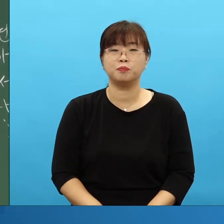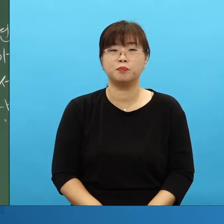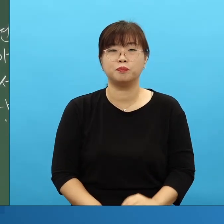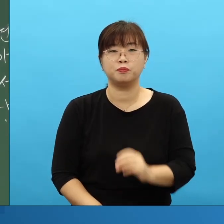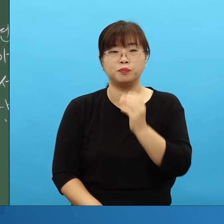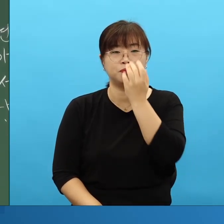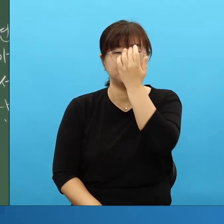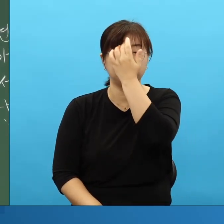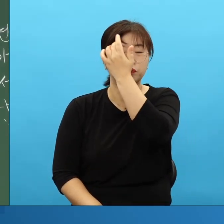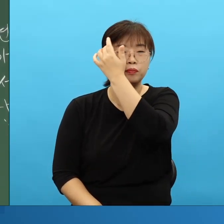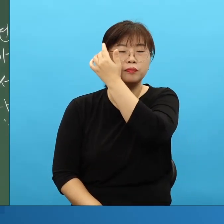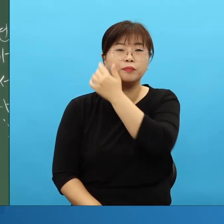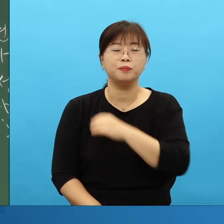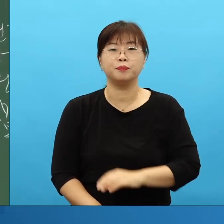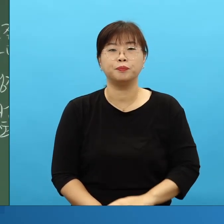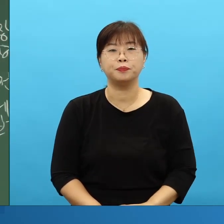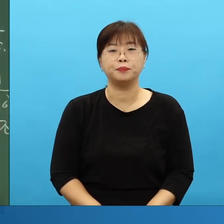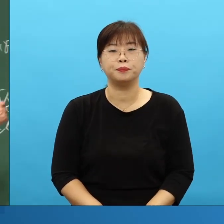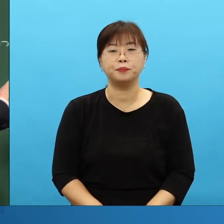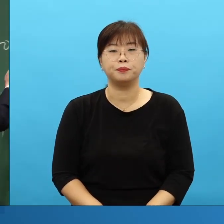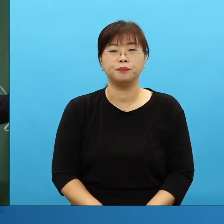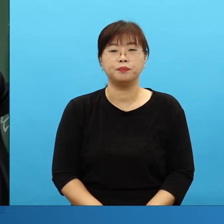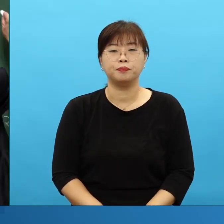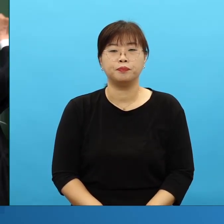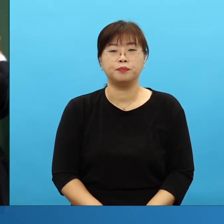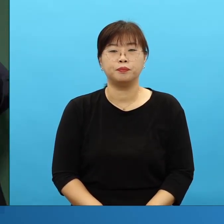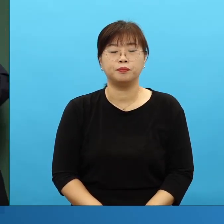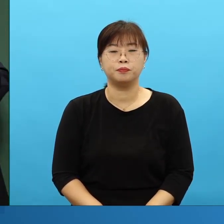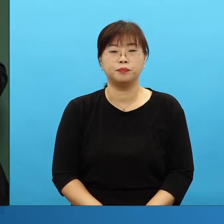throne. 그래서 오늘 여러분이